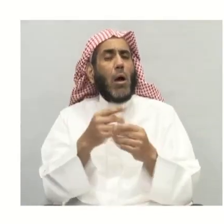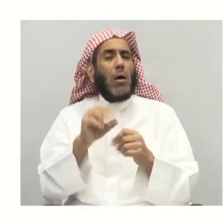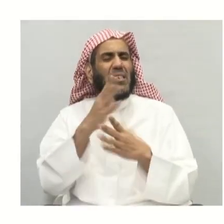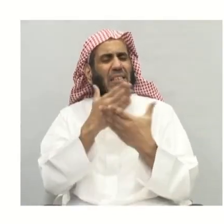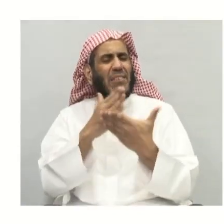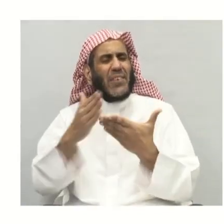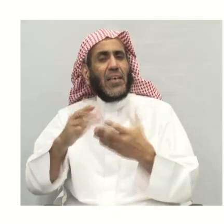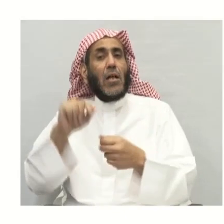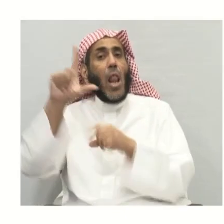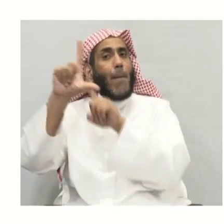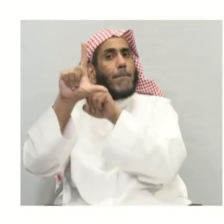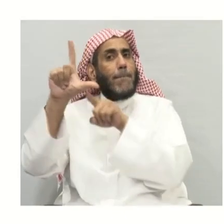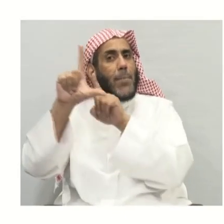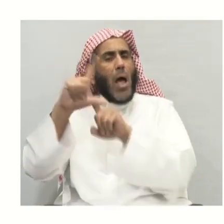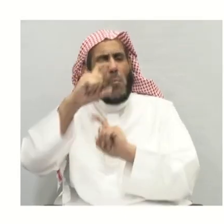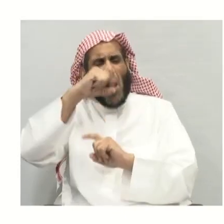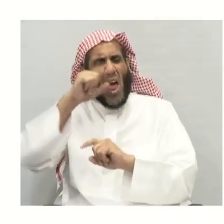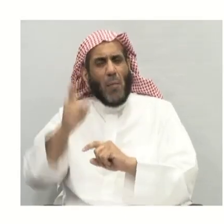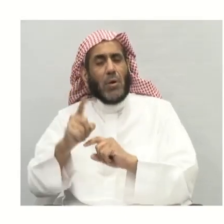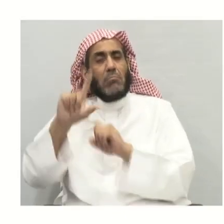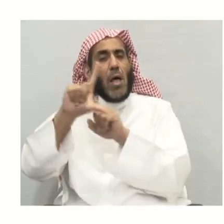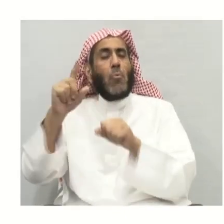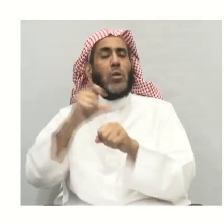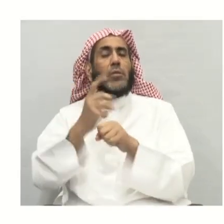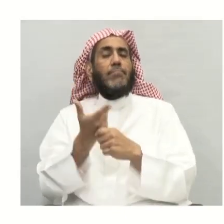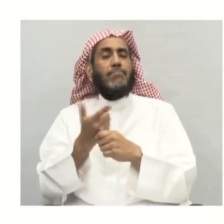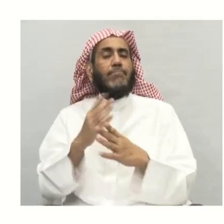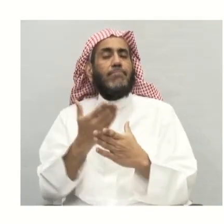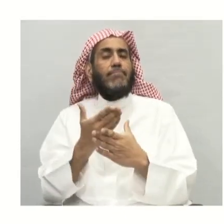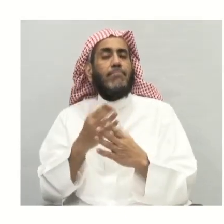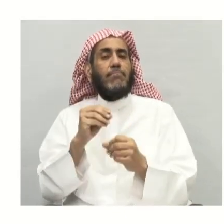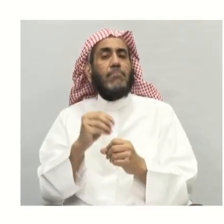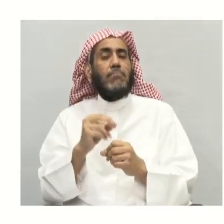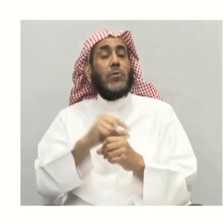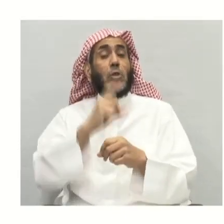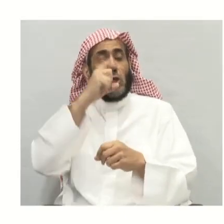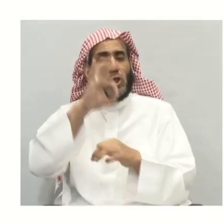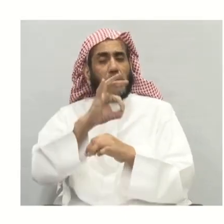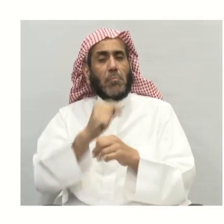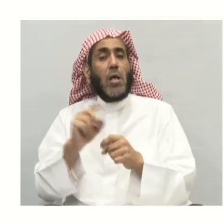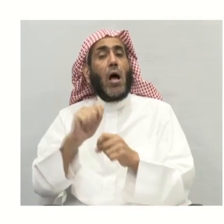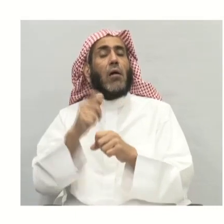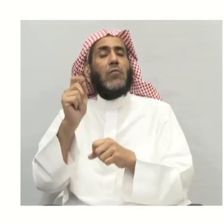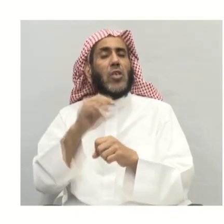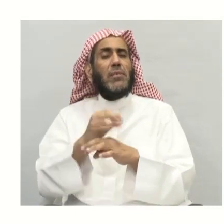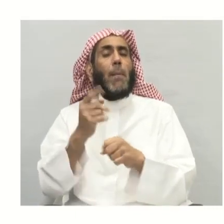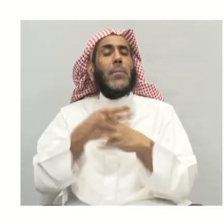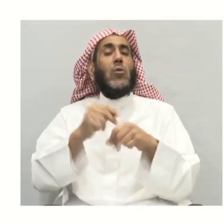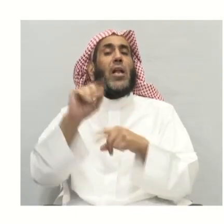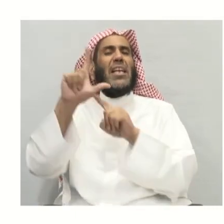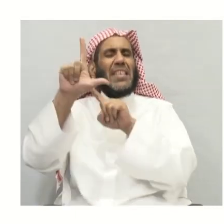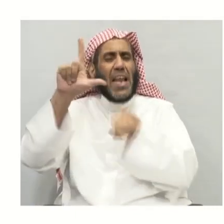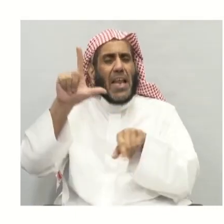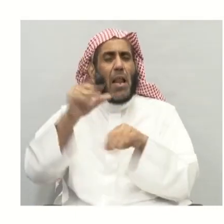بالله لام الامر وهي اداه من ادوات ماذا الجزم اذا هي حرف جزم مبني على الكسر